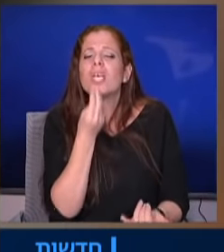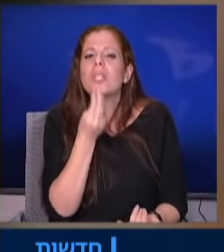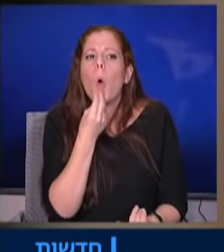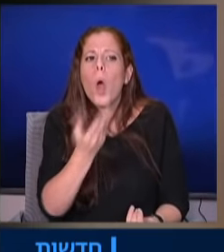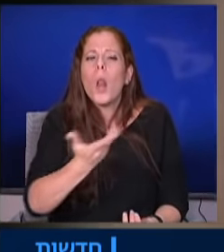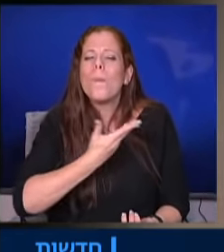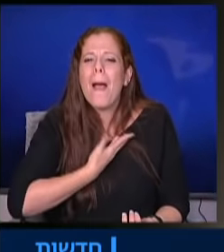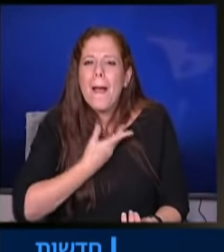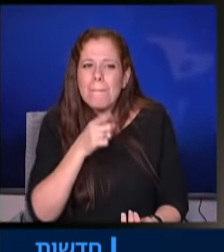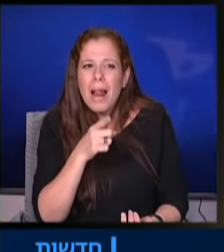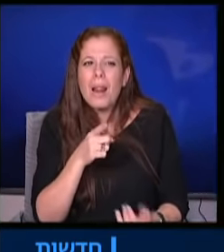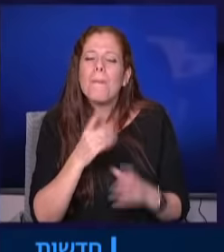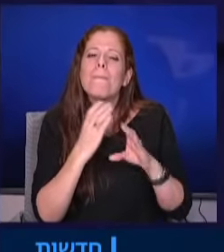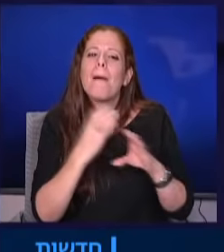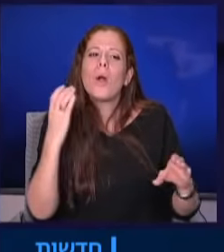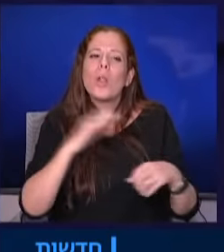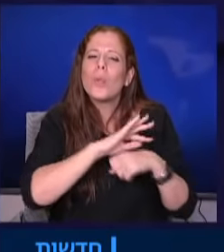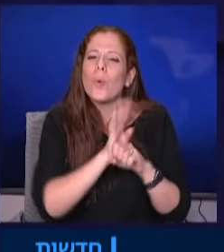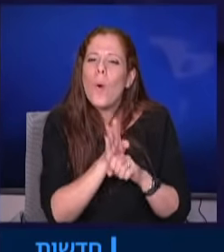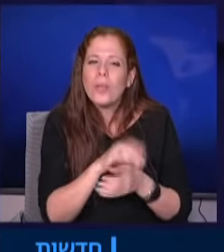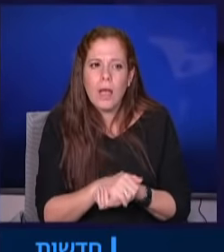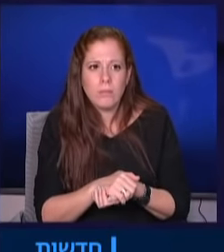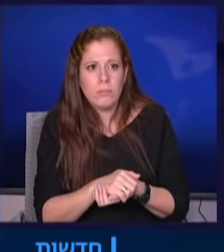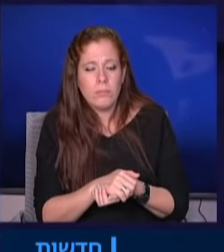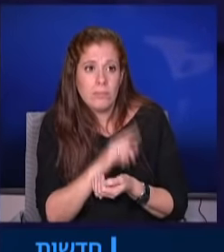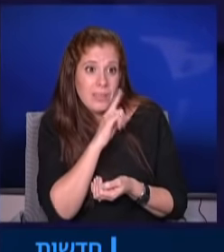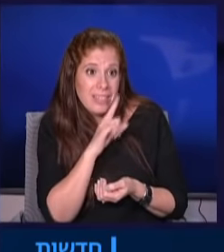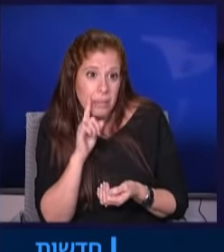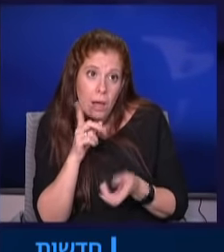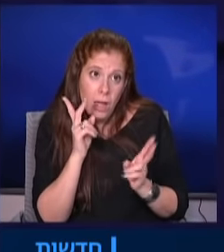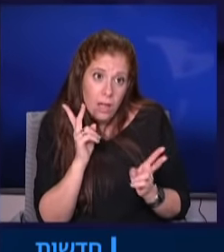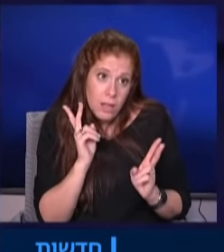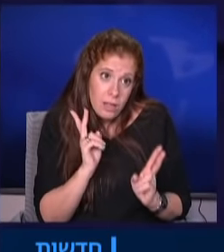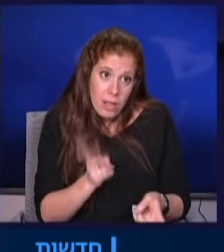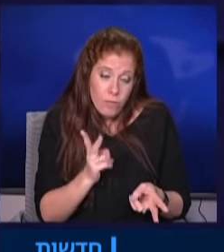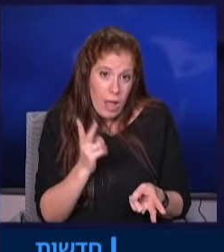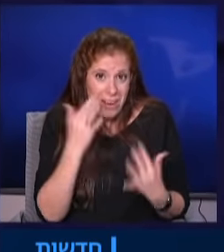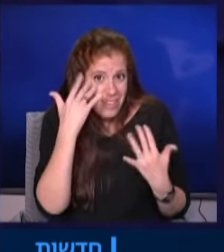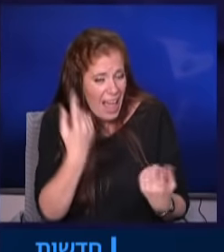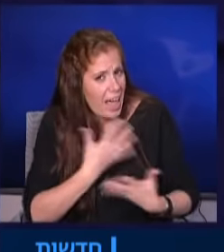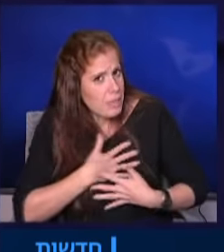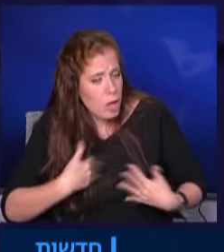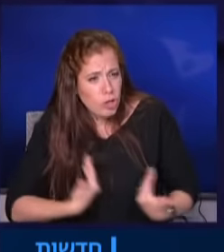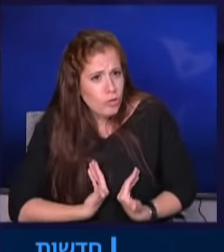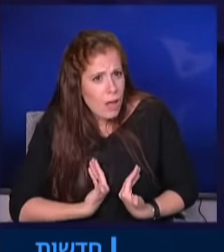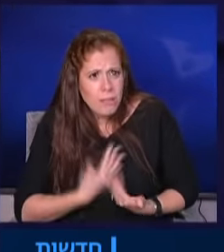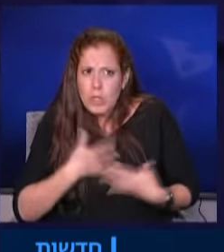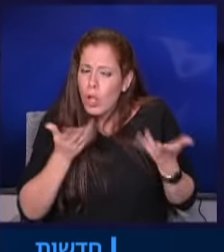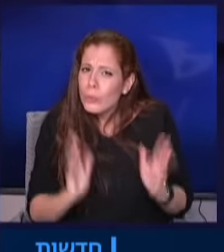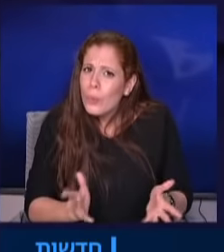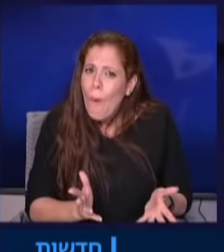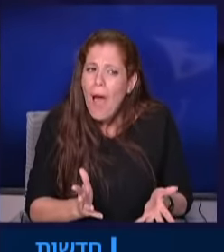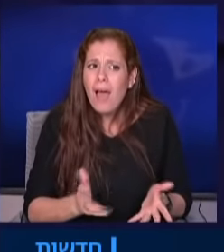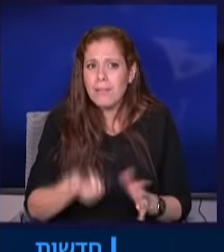מקבל במלונית הקורונה. Your mother, you can just imagine how can I feel. I feel terrible